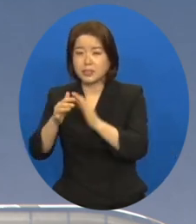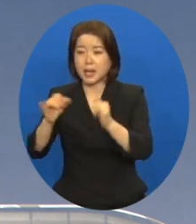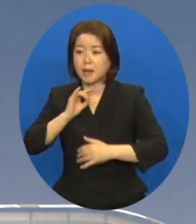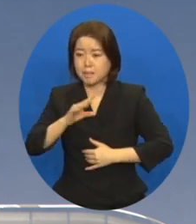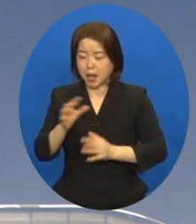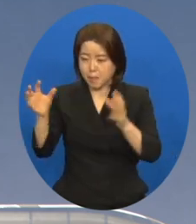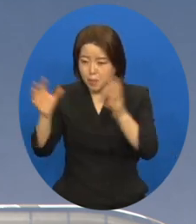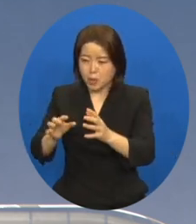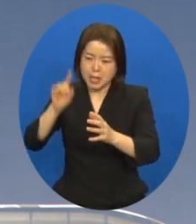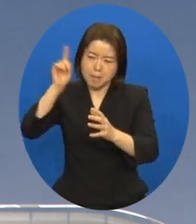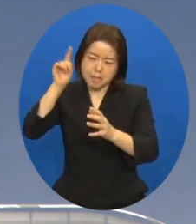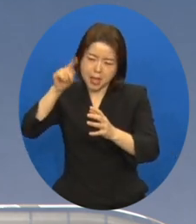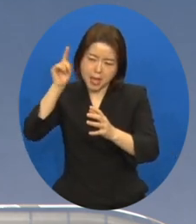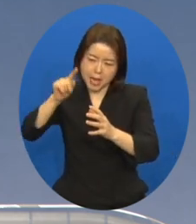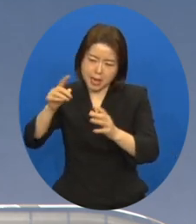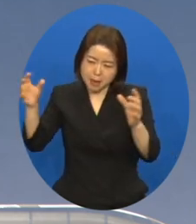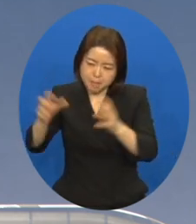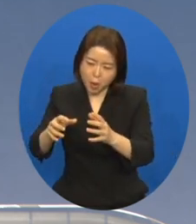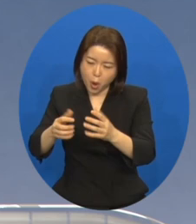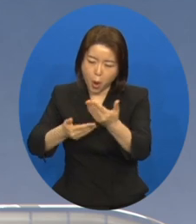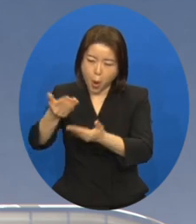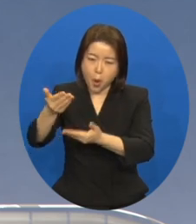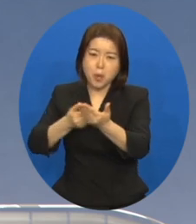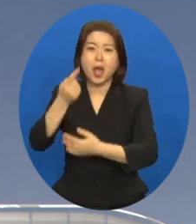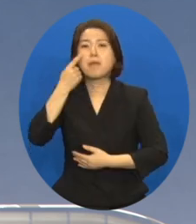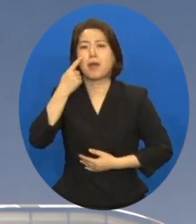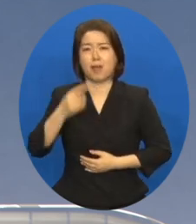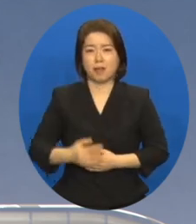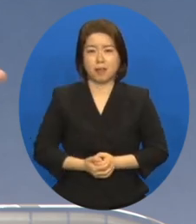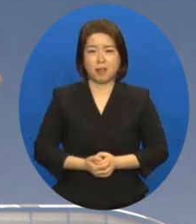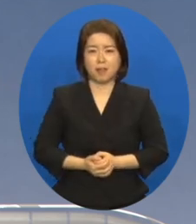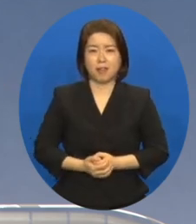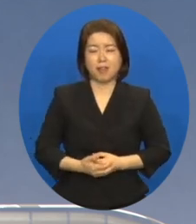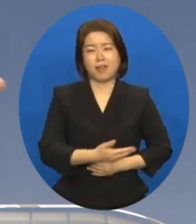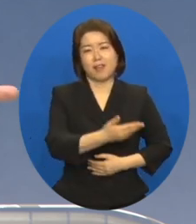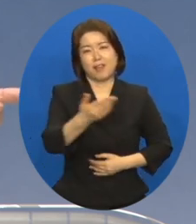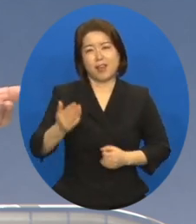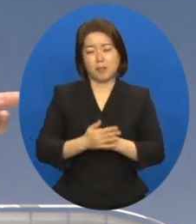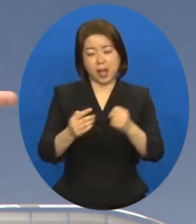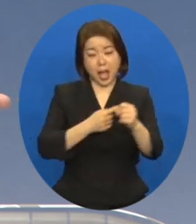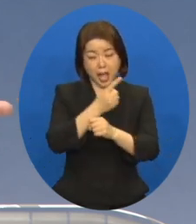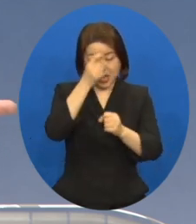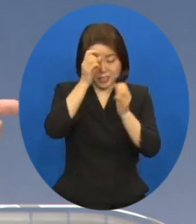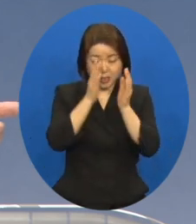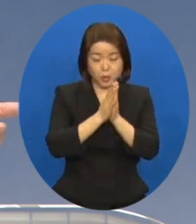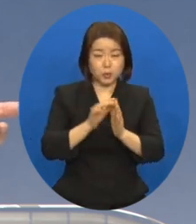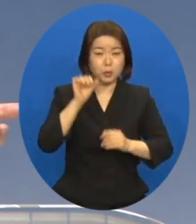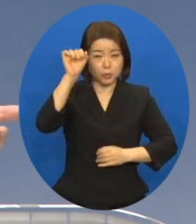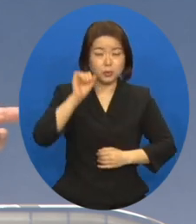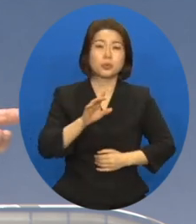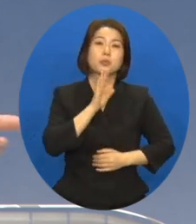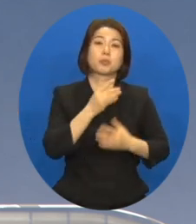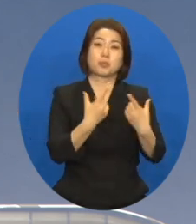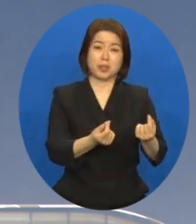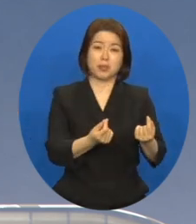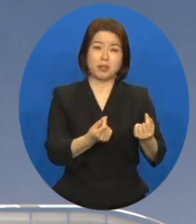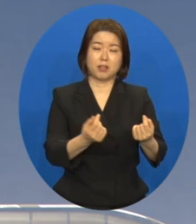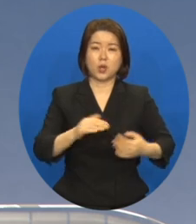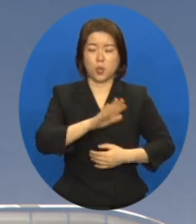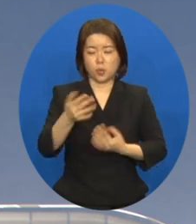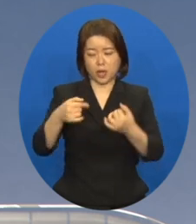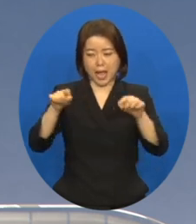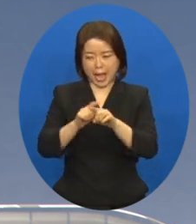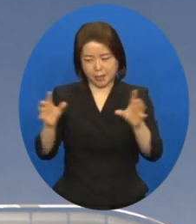매일 꾸준히 한번 모임을 가져보십시오. 여러분 한 시간 기도 운동도 그렇습니다. 우리가 이렇게